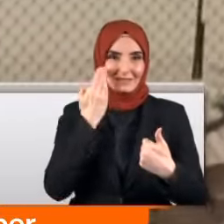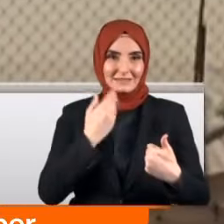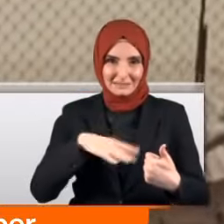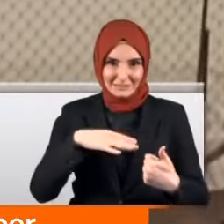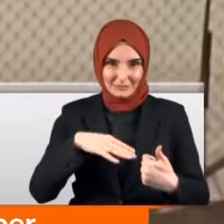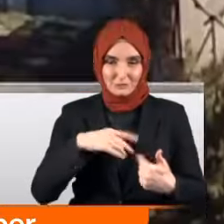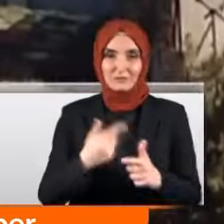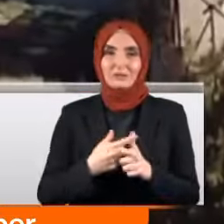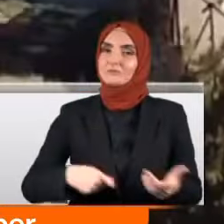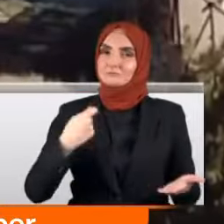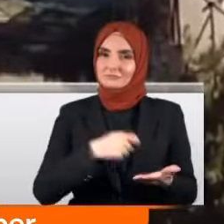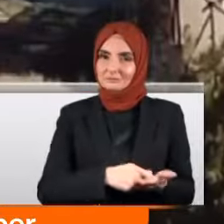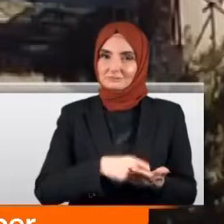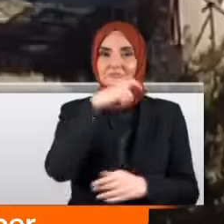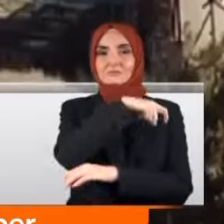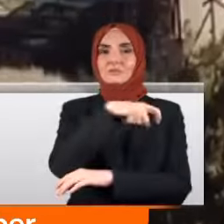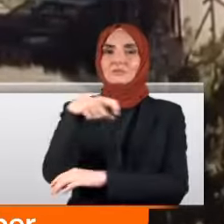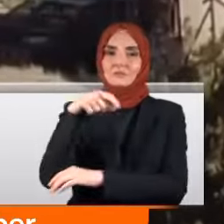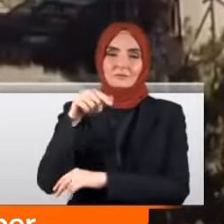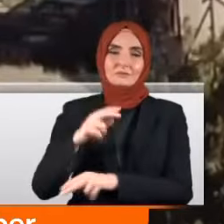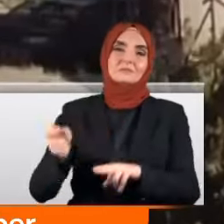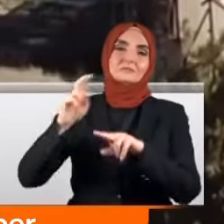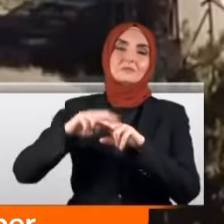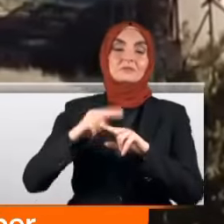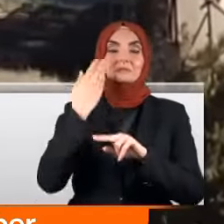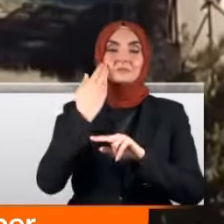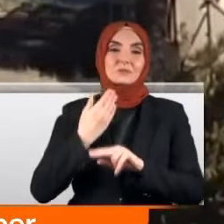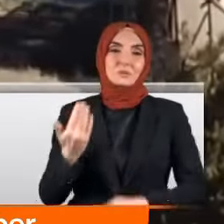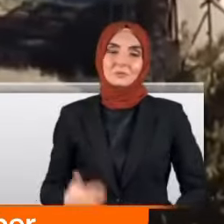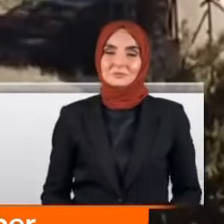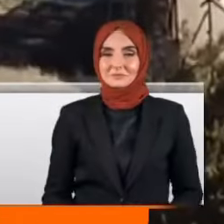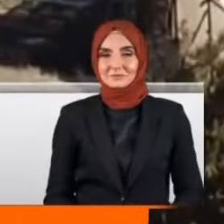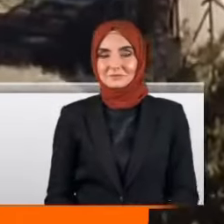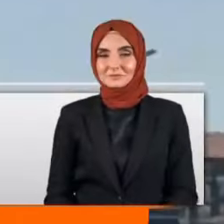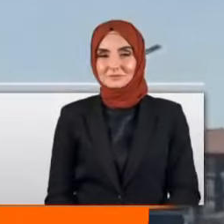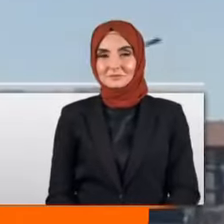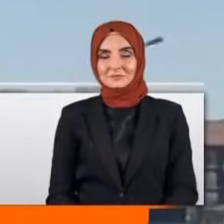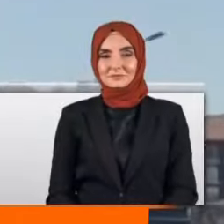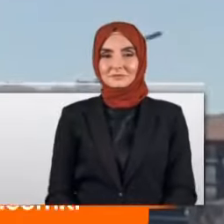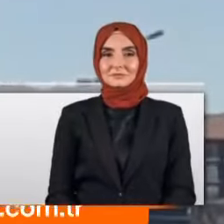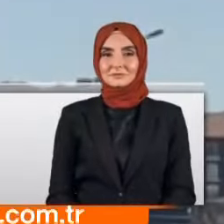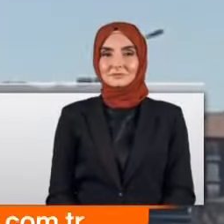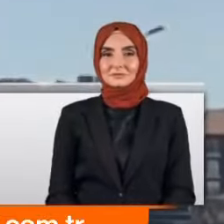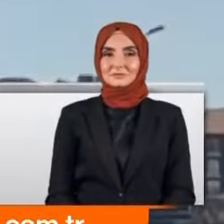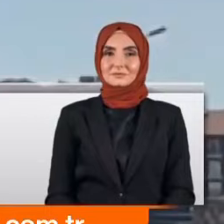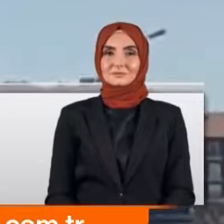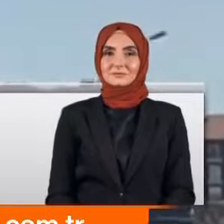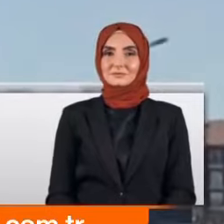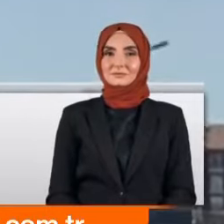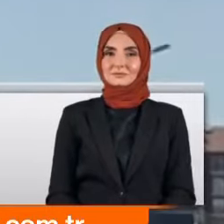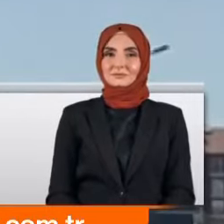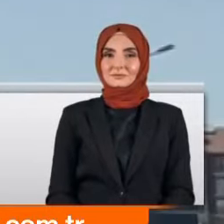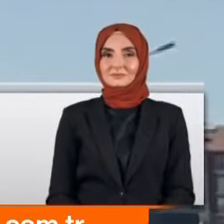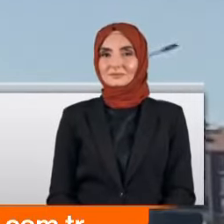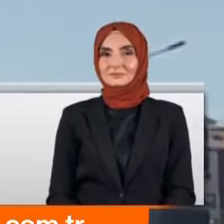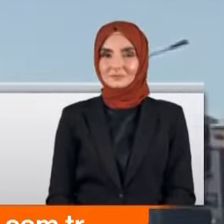sahanın yanına geldi. Kırşehir maçına da geldik. İzlemek için de böyle bir vinç kiraladık. Bir saatlik kiraladık maç boyunca, arkadaşlar bizi burada